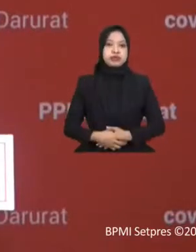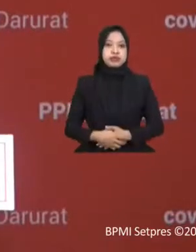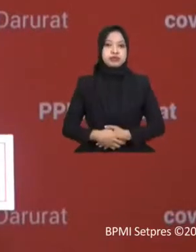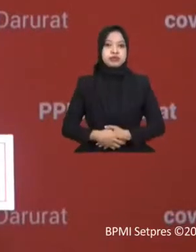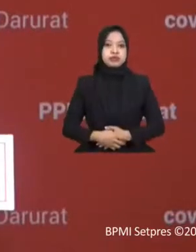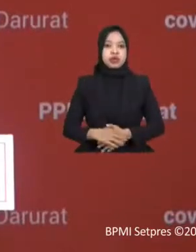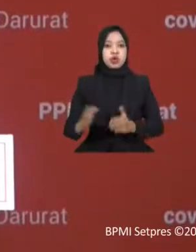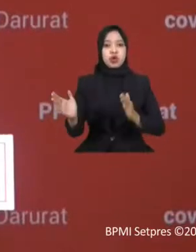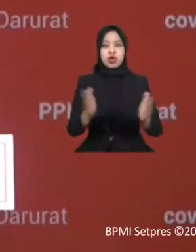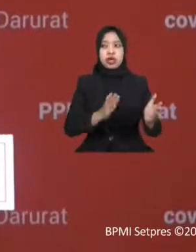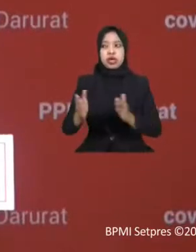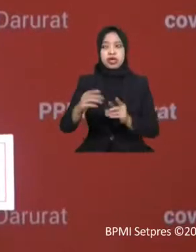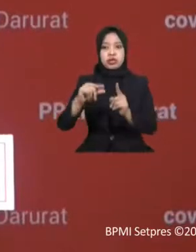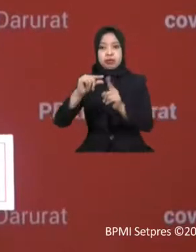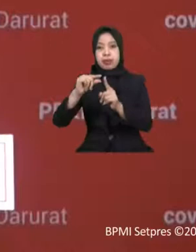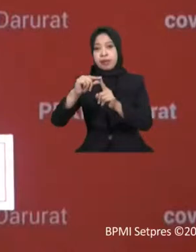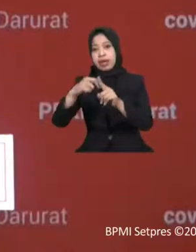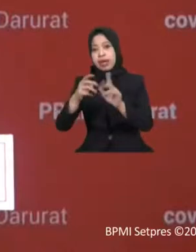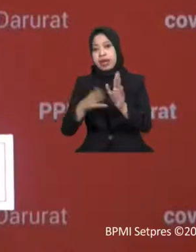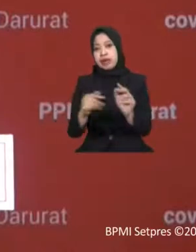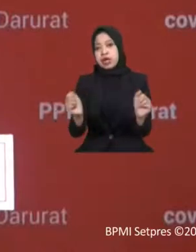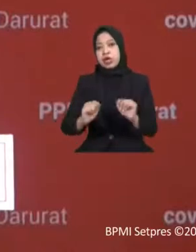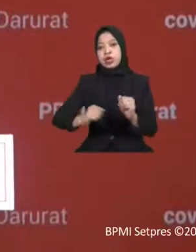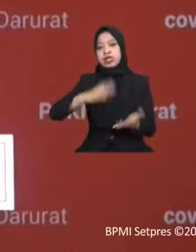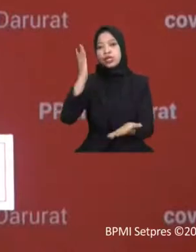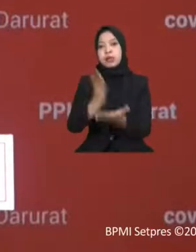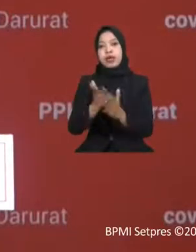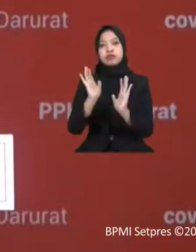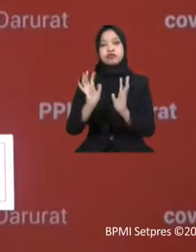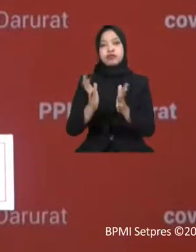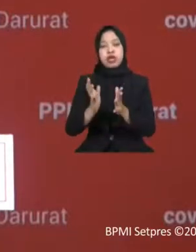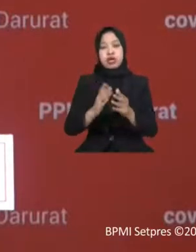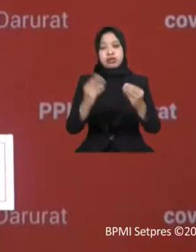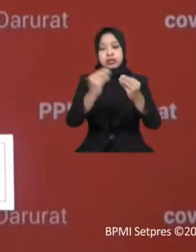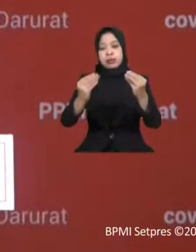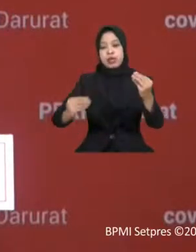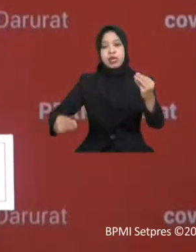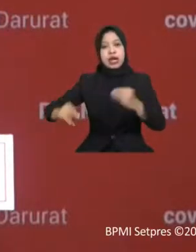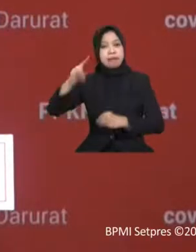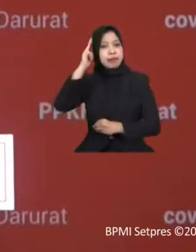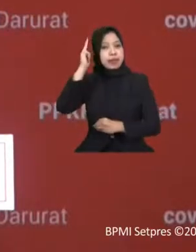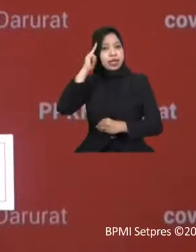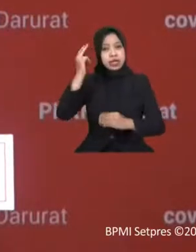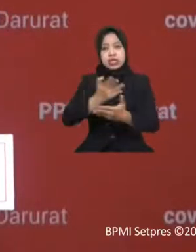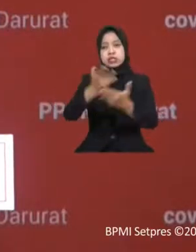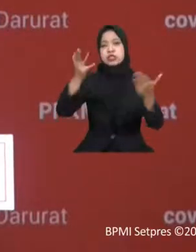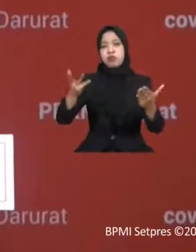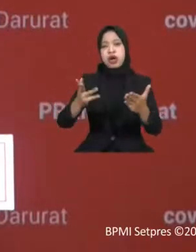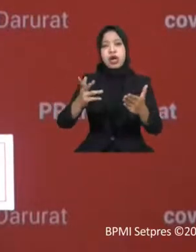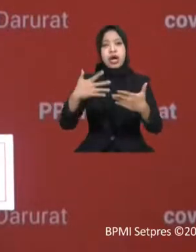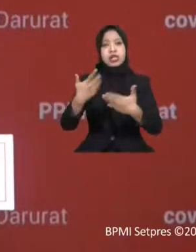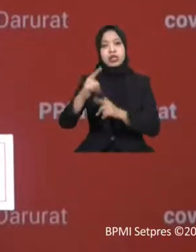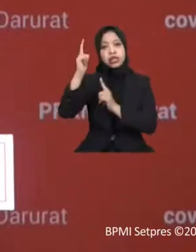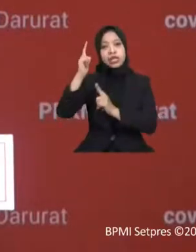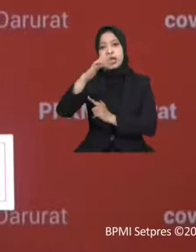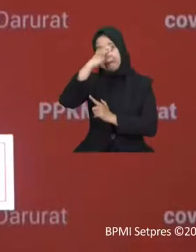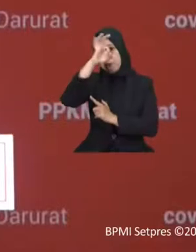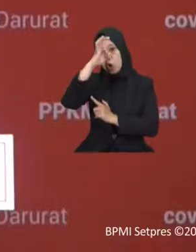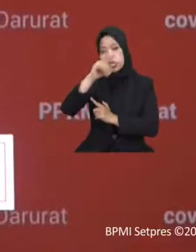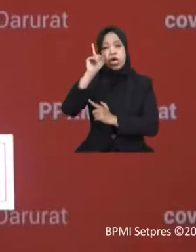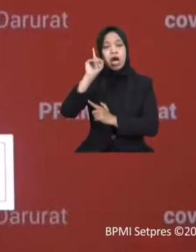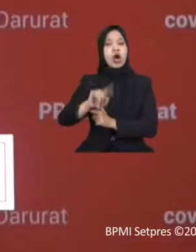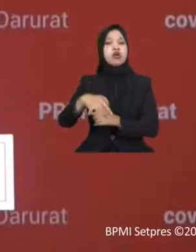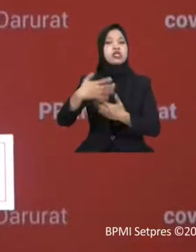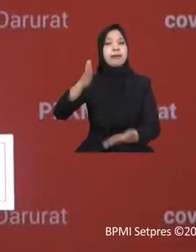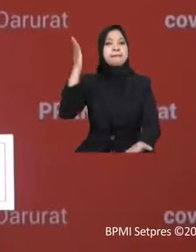koordinator ppkm darurat telah menekankan kepada jajaran pemerintah dan aparat keamanan untuk